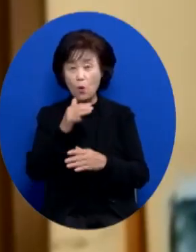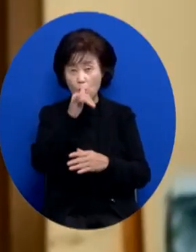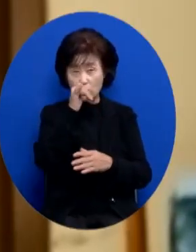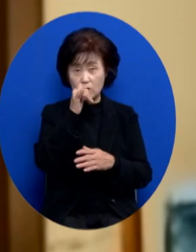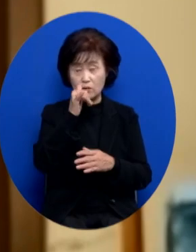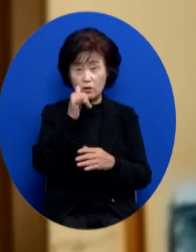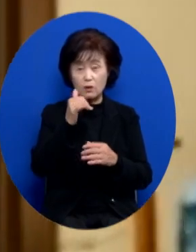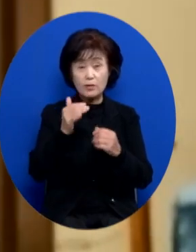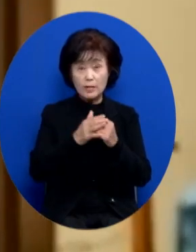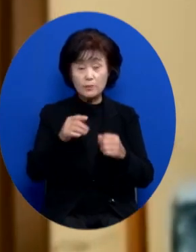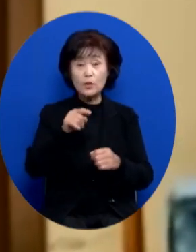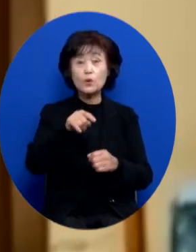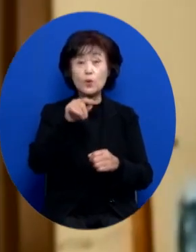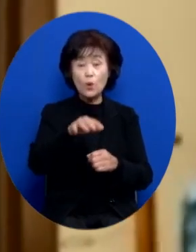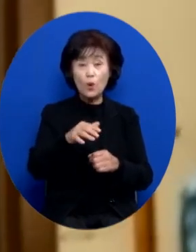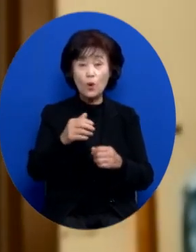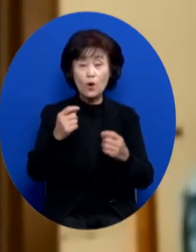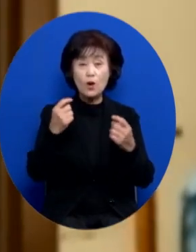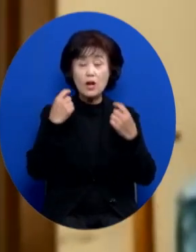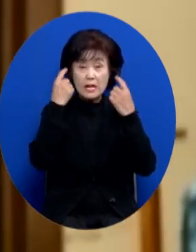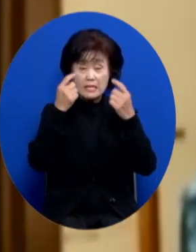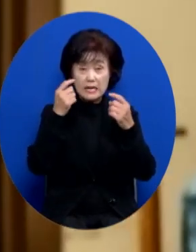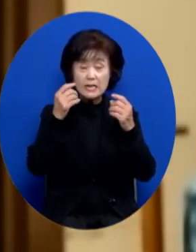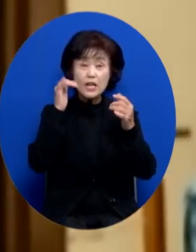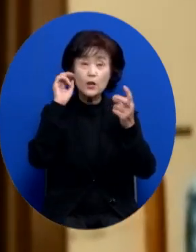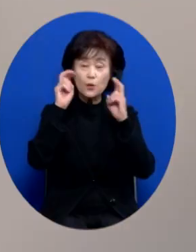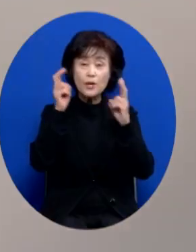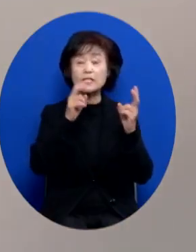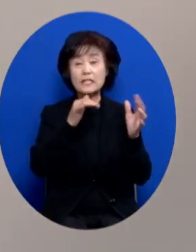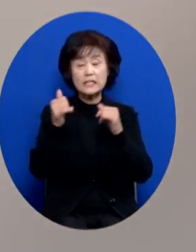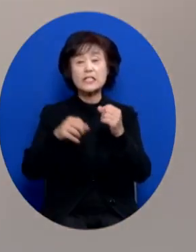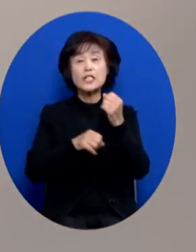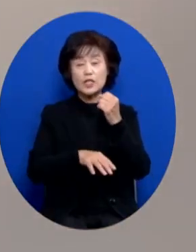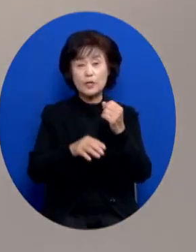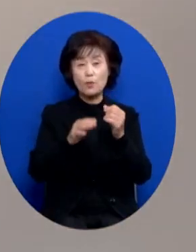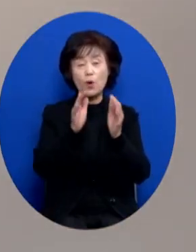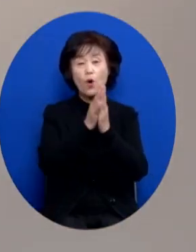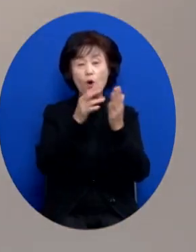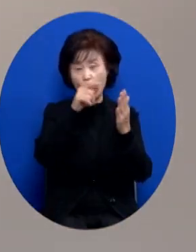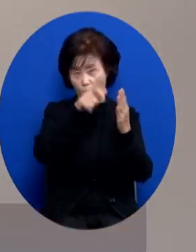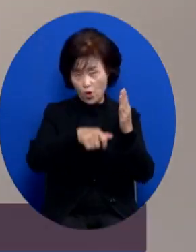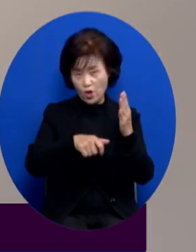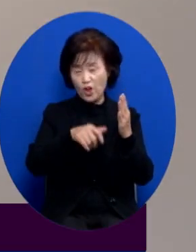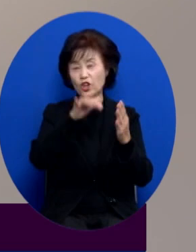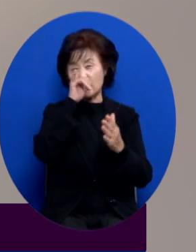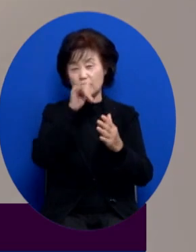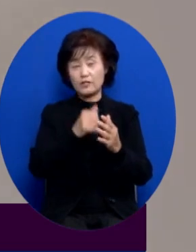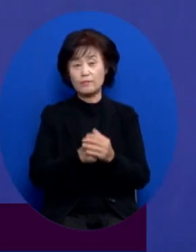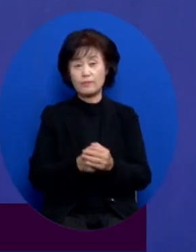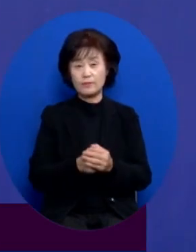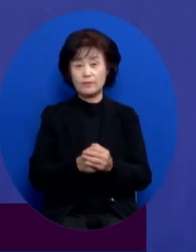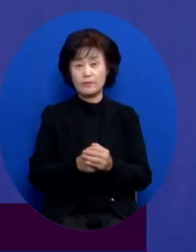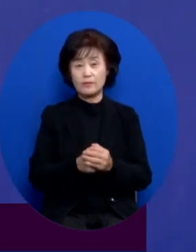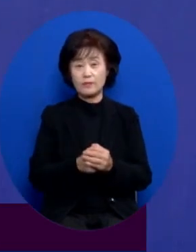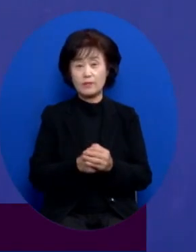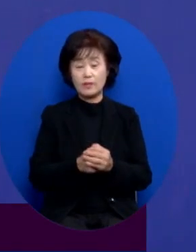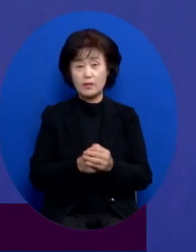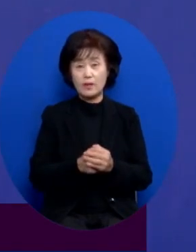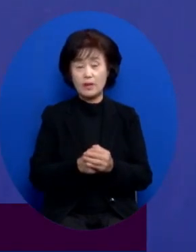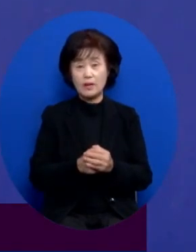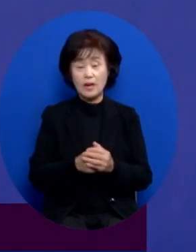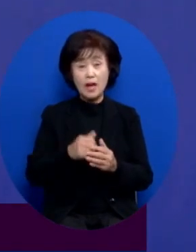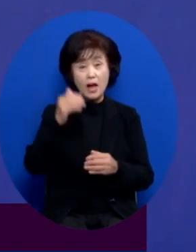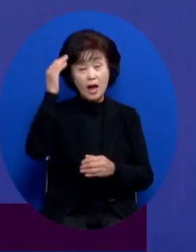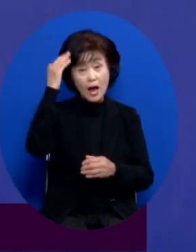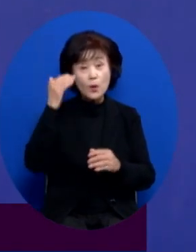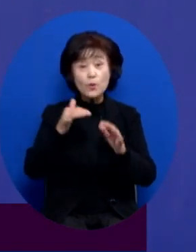송출을 하시는 여행사들은 기본 매뉴얼이 돼 있다고 보시면 됩니다. 네, 마지막으로 한국에 전하실 말씀